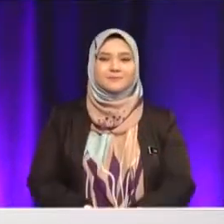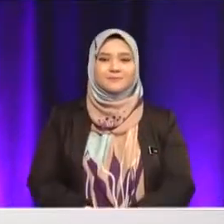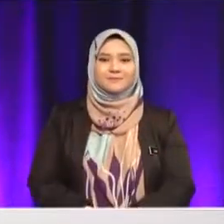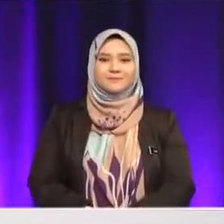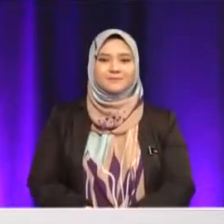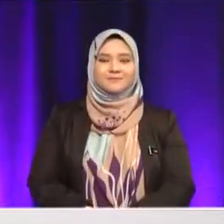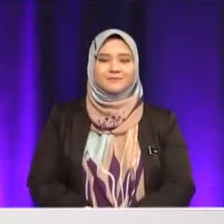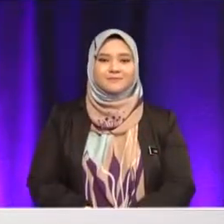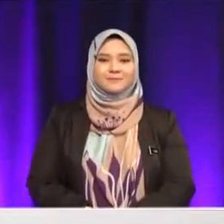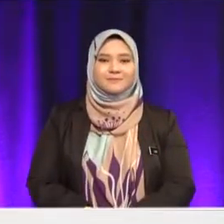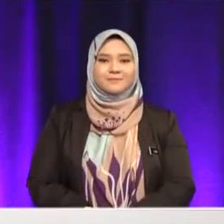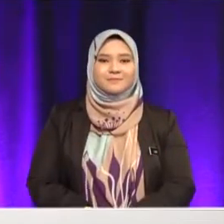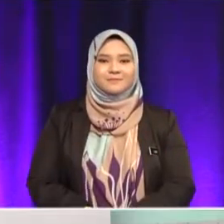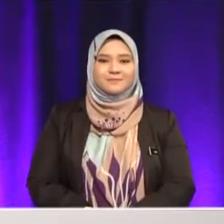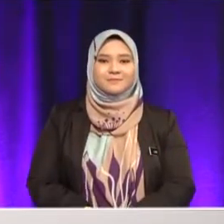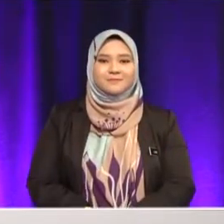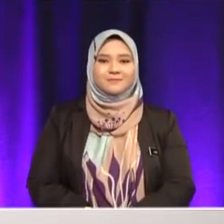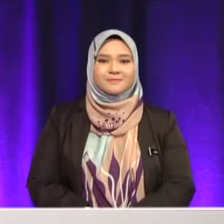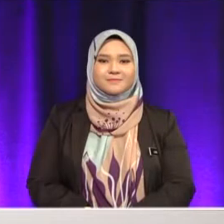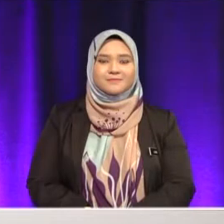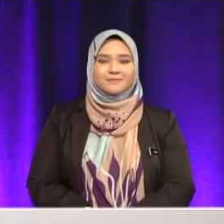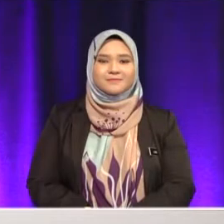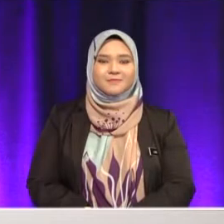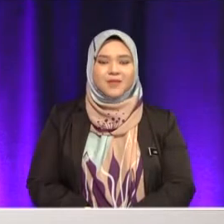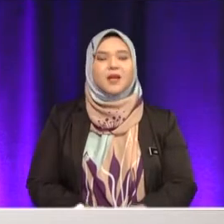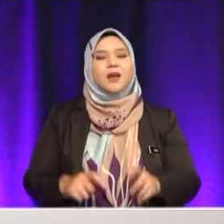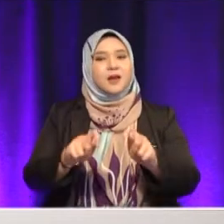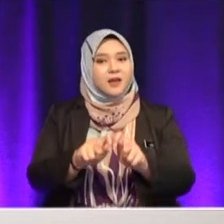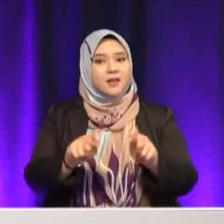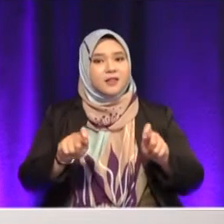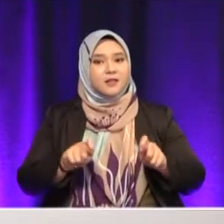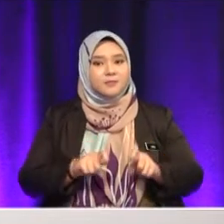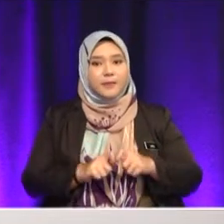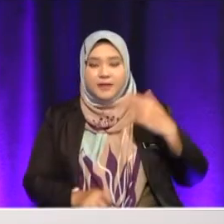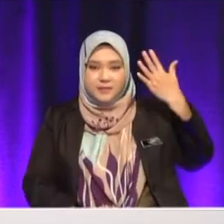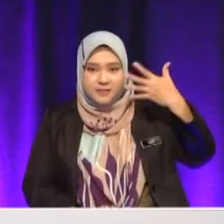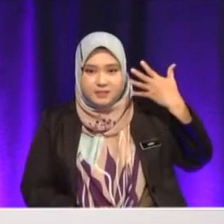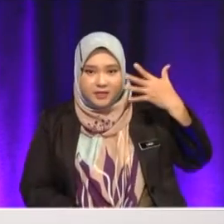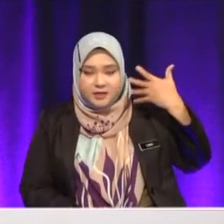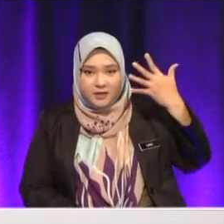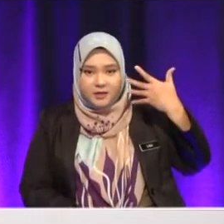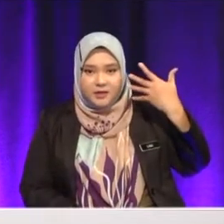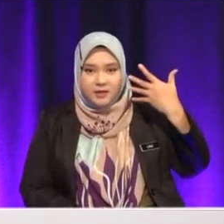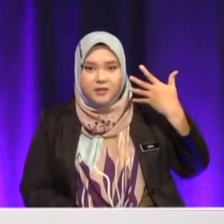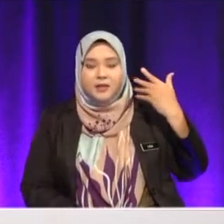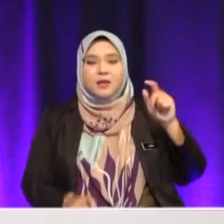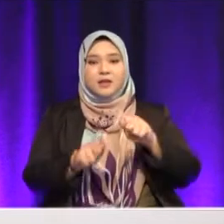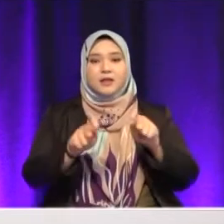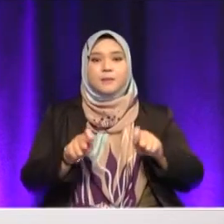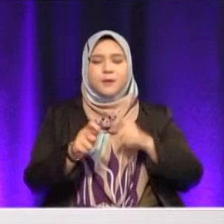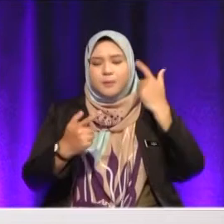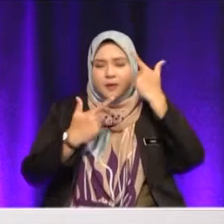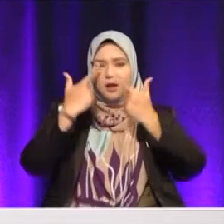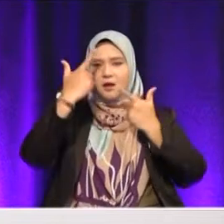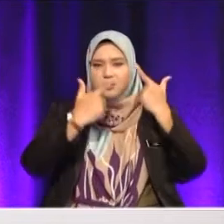tapak ini juga merupakan pusat pelancuran utama dan mampu memberikan pendapatan kepada berbagai industri